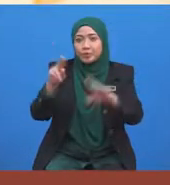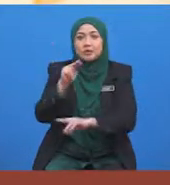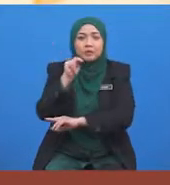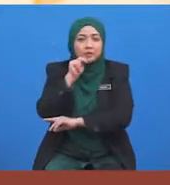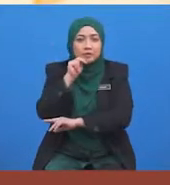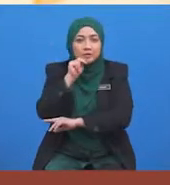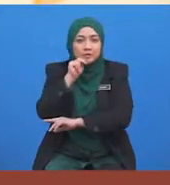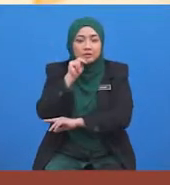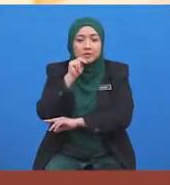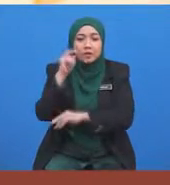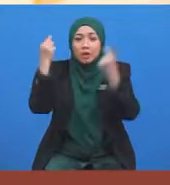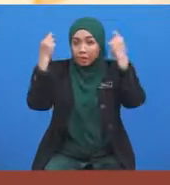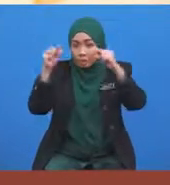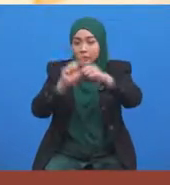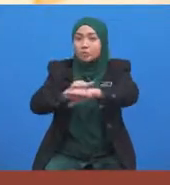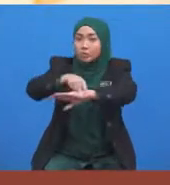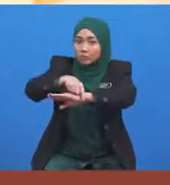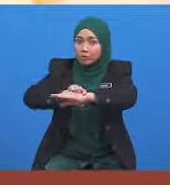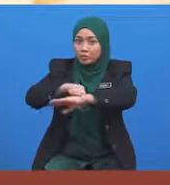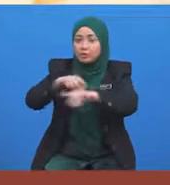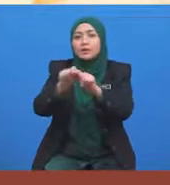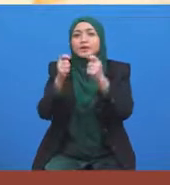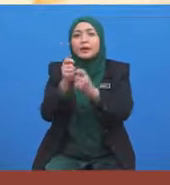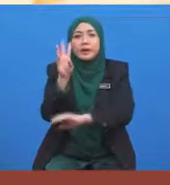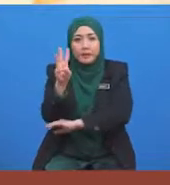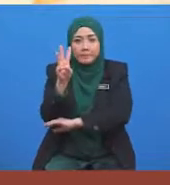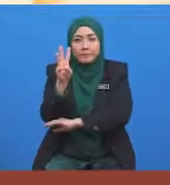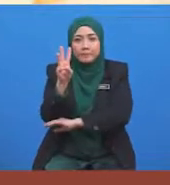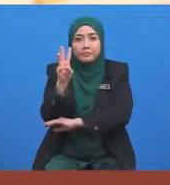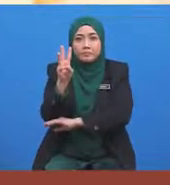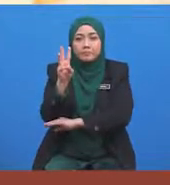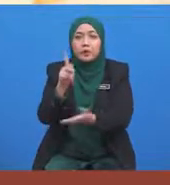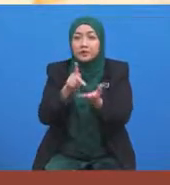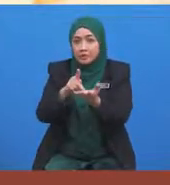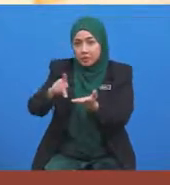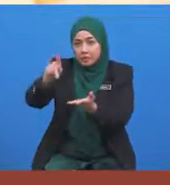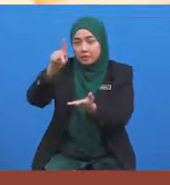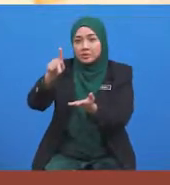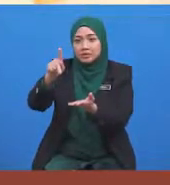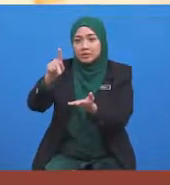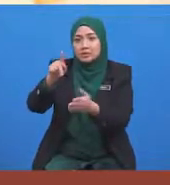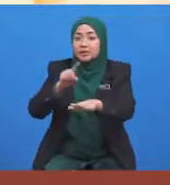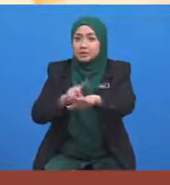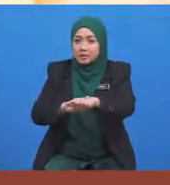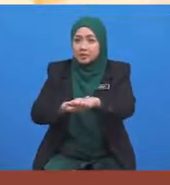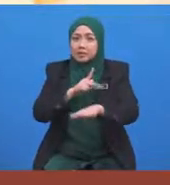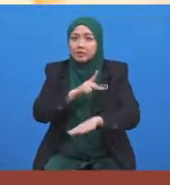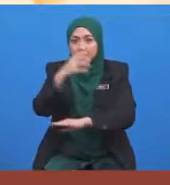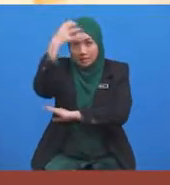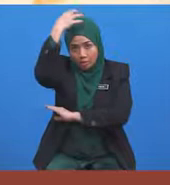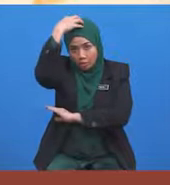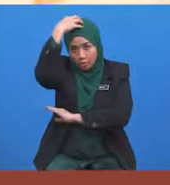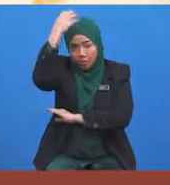Mukmin, guru geografi tingkatan 6 yang berkhidmat di Kolej Tingkatan 6 Sultan Abdul Aziz, Kuala